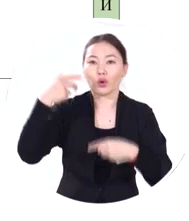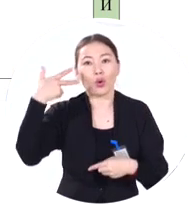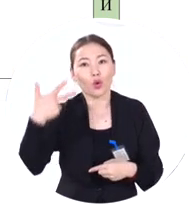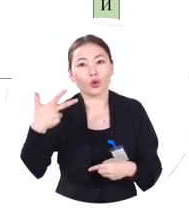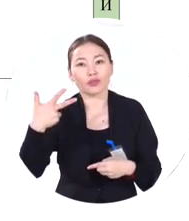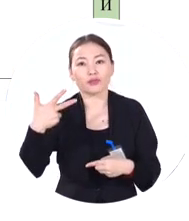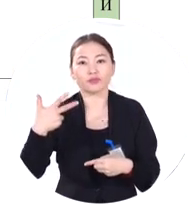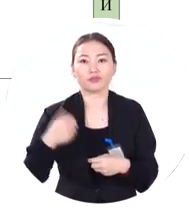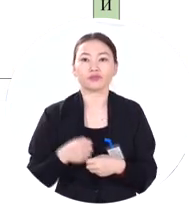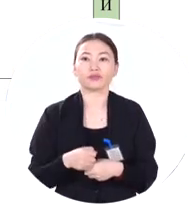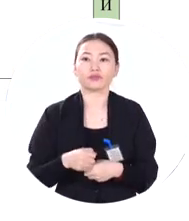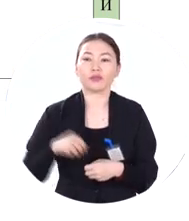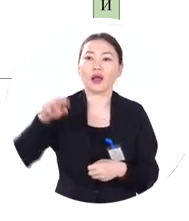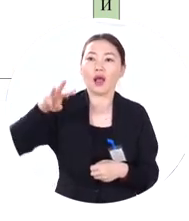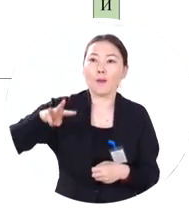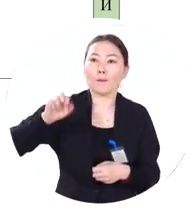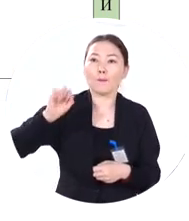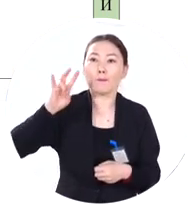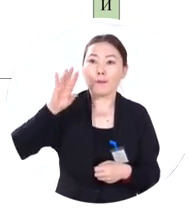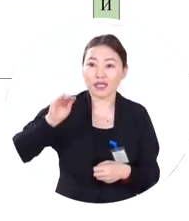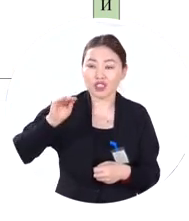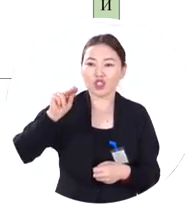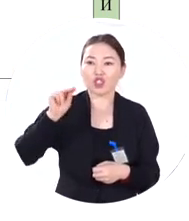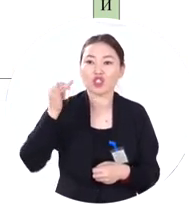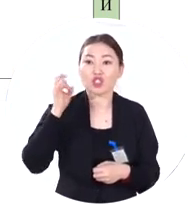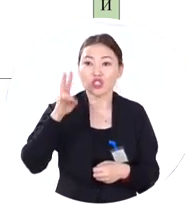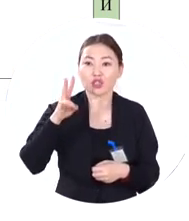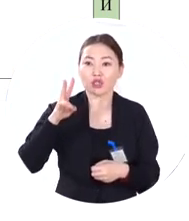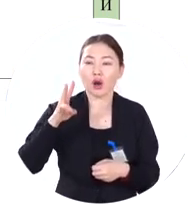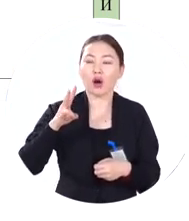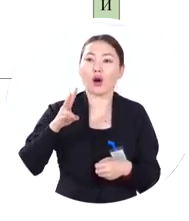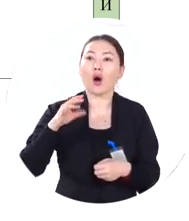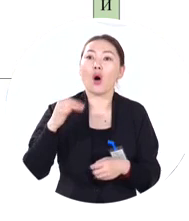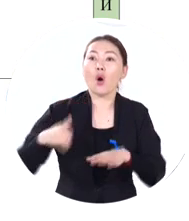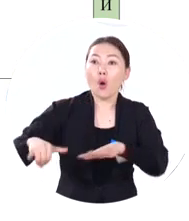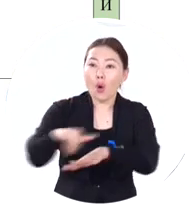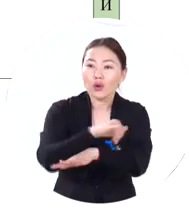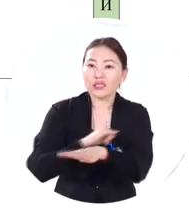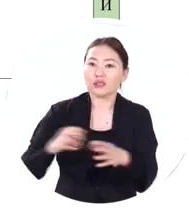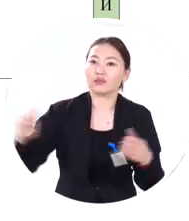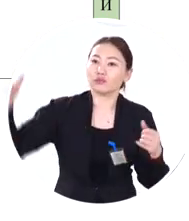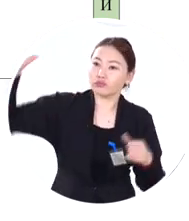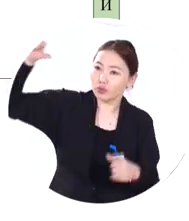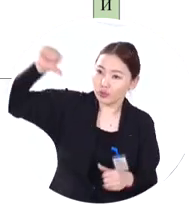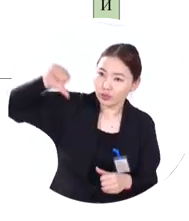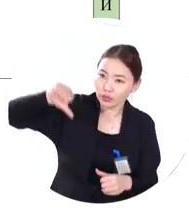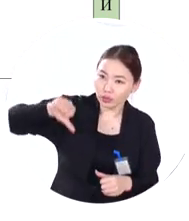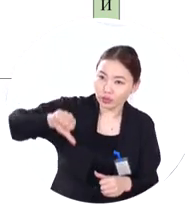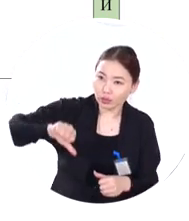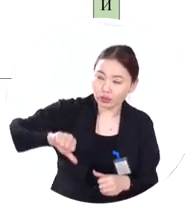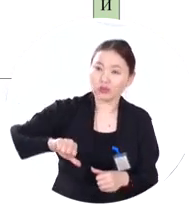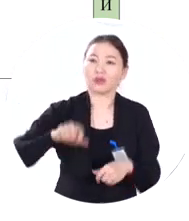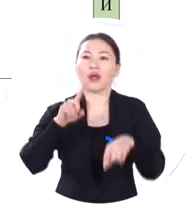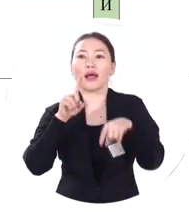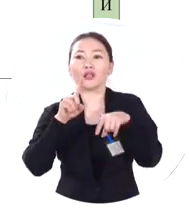вэ? Манжичин гүрэн сулран доройтох дотоод шалтгаан нь юу вэ? Сулран доройтох дотоод шалтгаан дотор маань